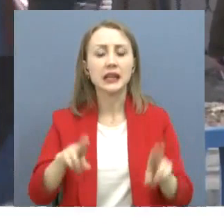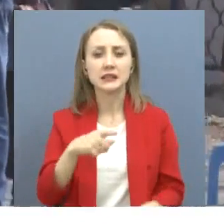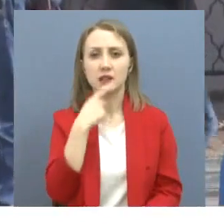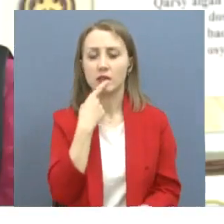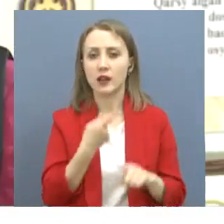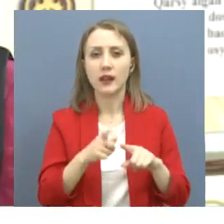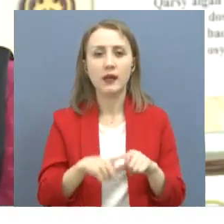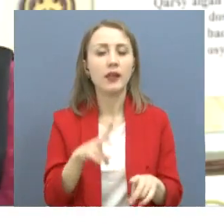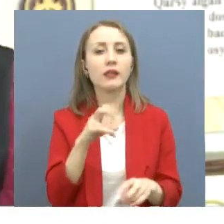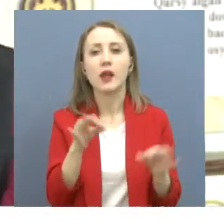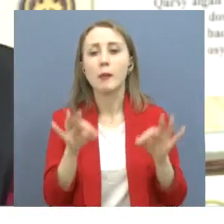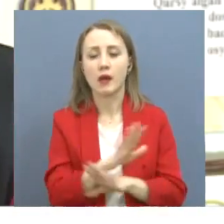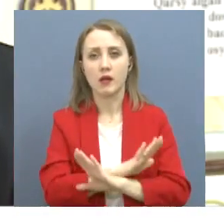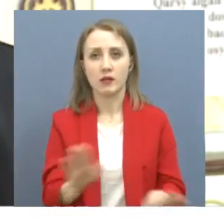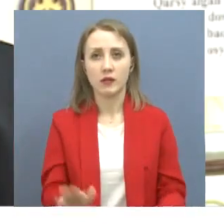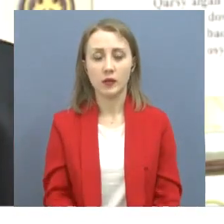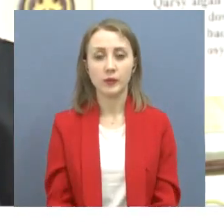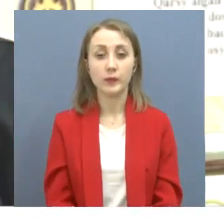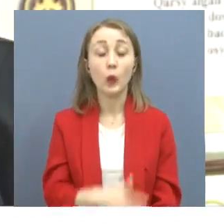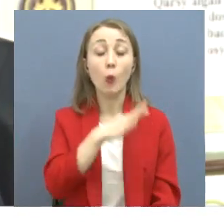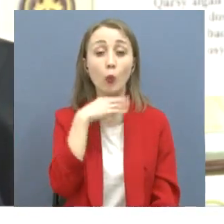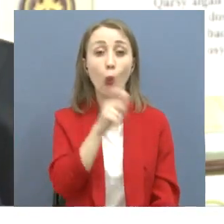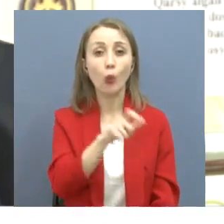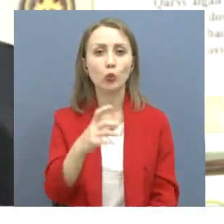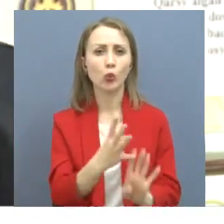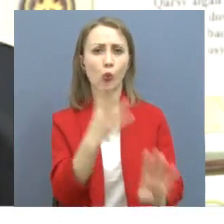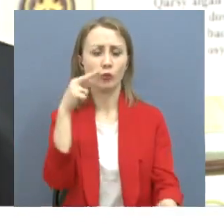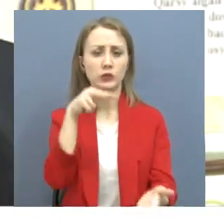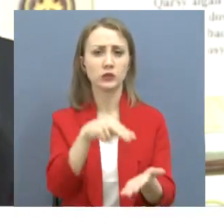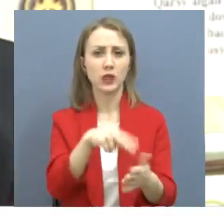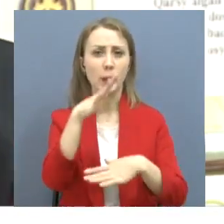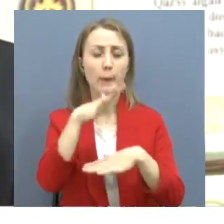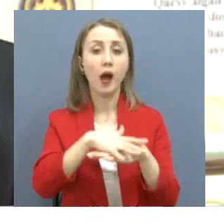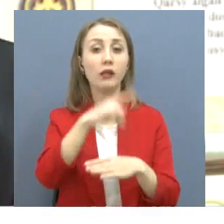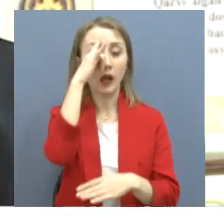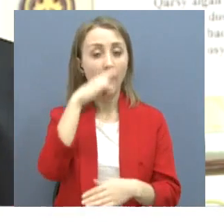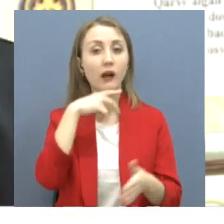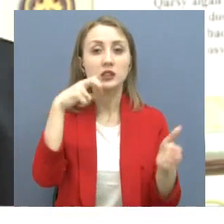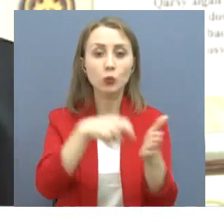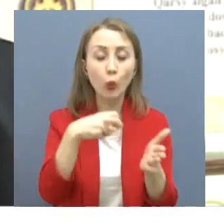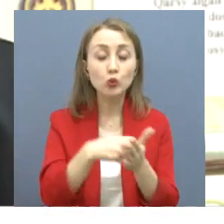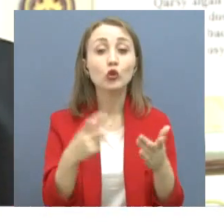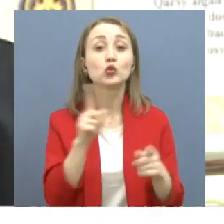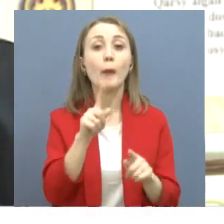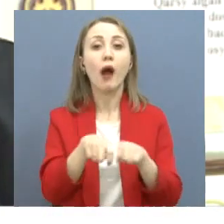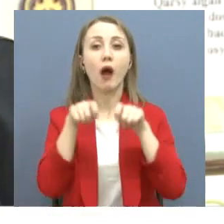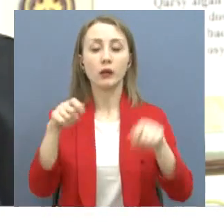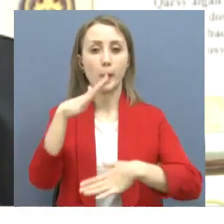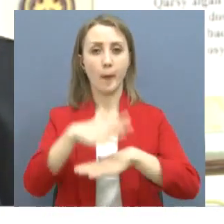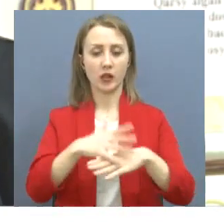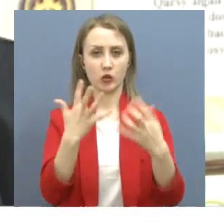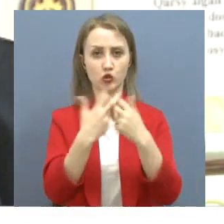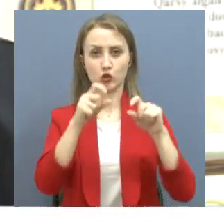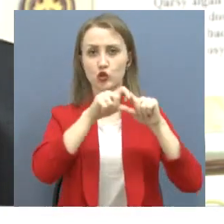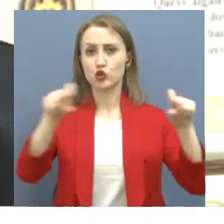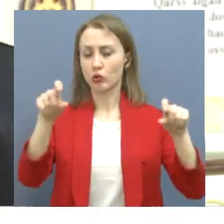нецелесообразно. Много людей стоят в очереди возле банков, касс, почты, для того, чтобы открыть банковские счета.